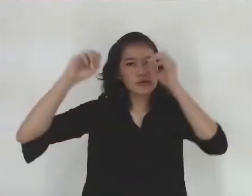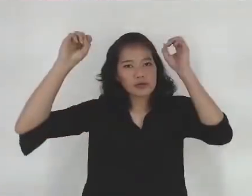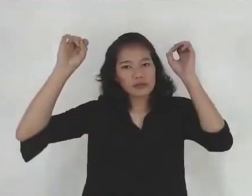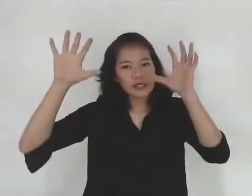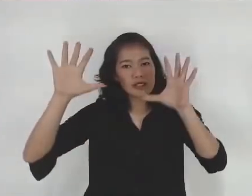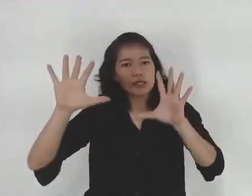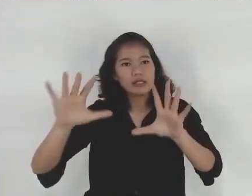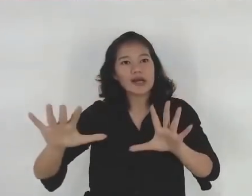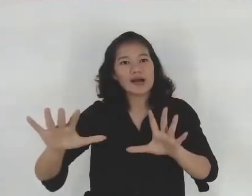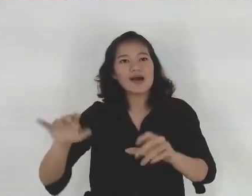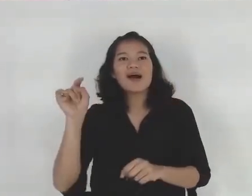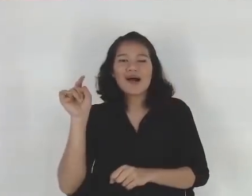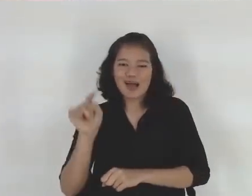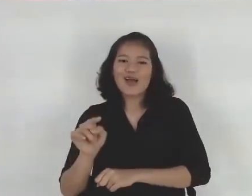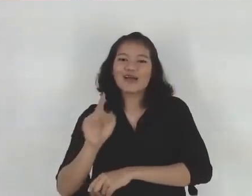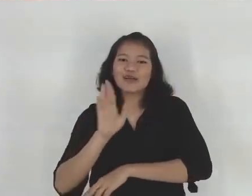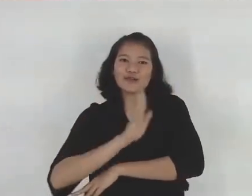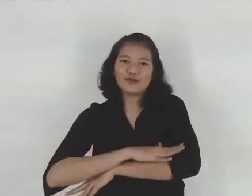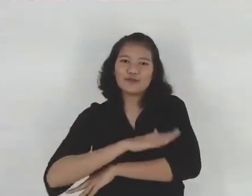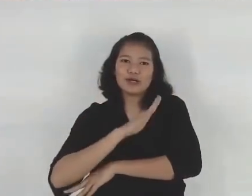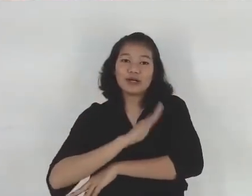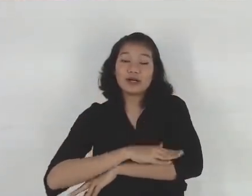di tengah